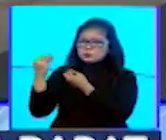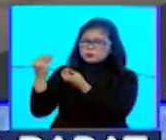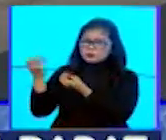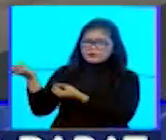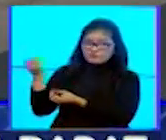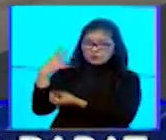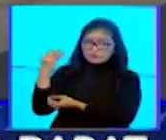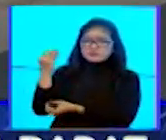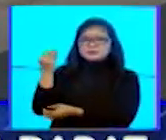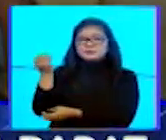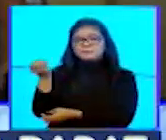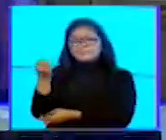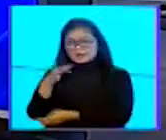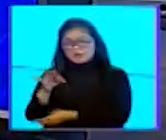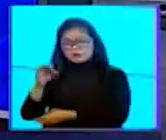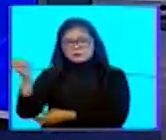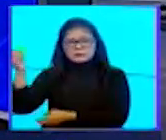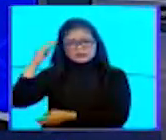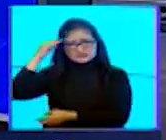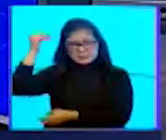akan dilakukan besok. Ya, ready.